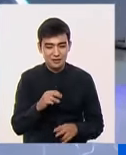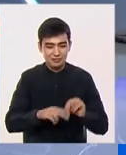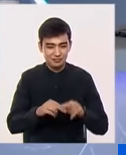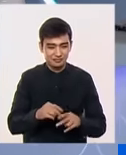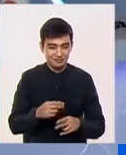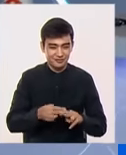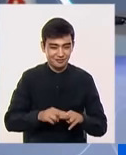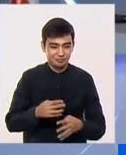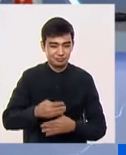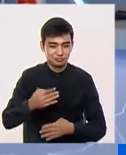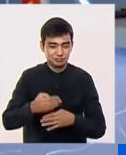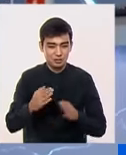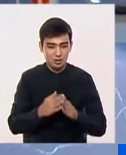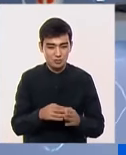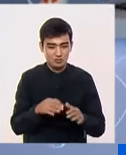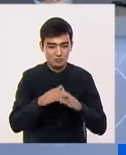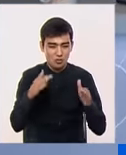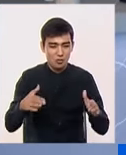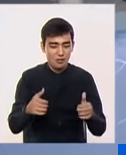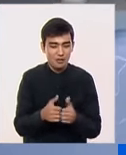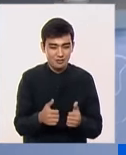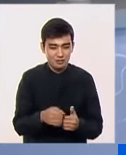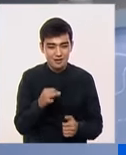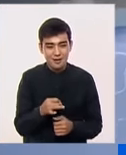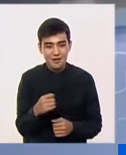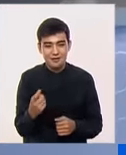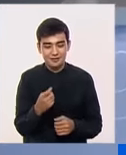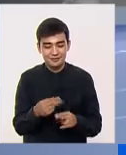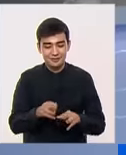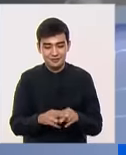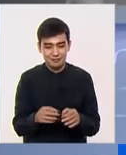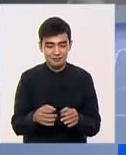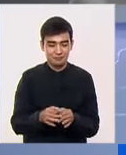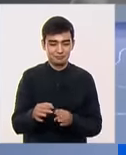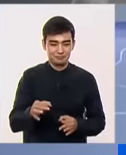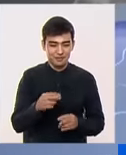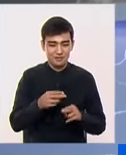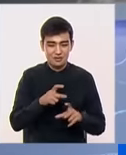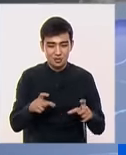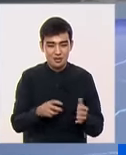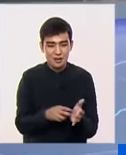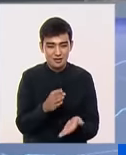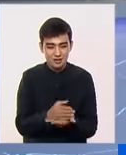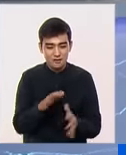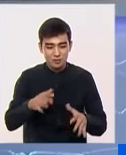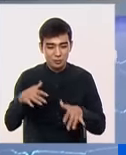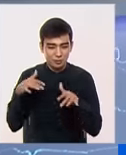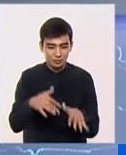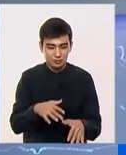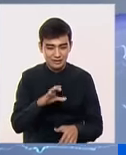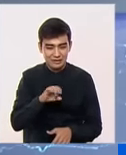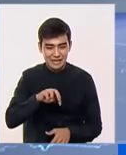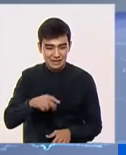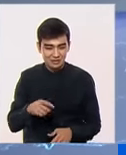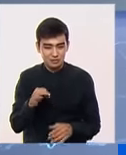многоэтажек возводят на возвышенности а частный сектор расположены внизу люди опасаются что вместе сели на них обрушатся